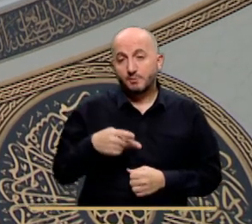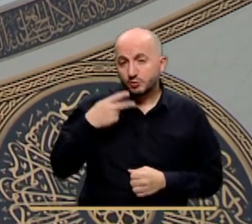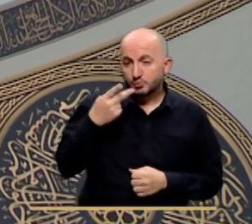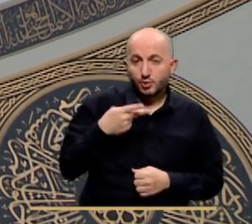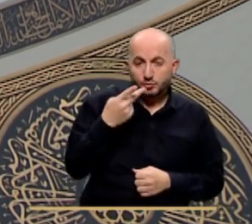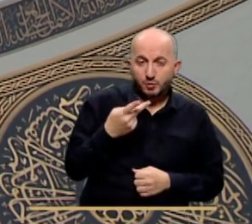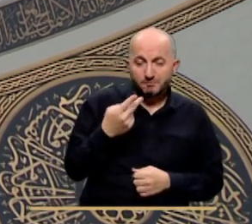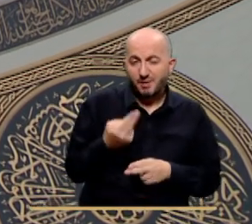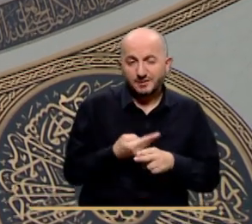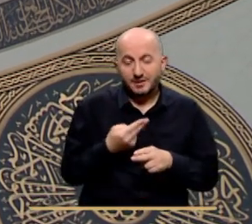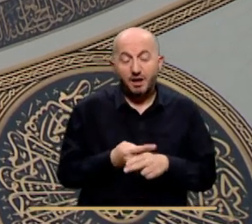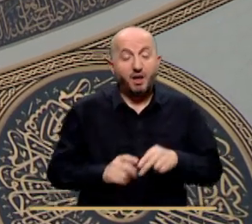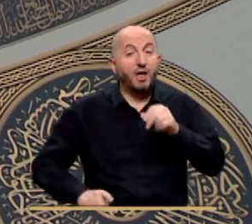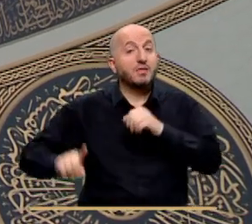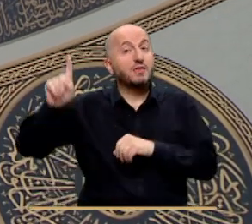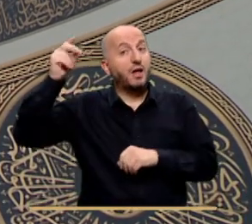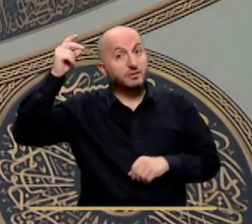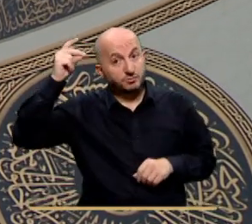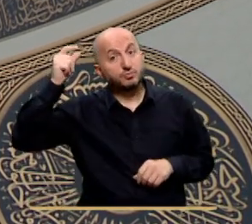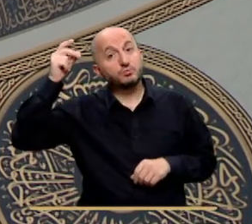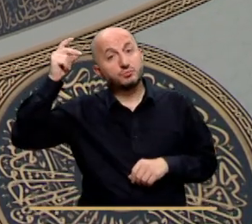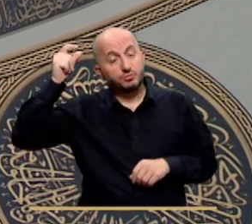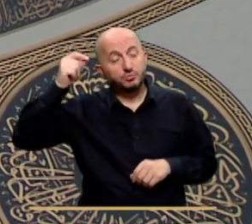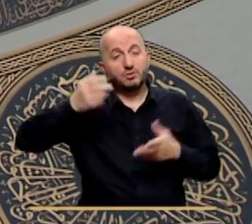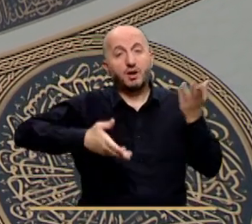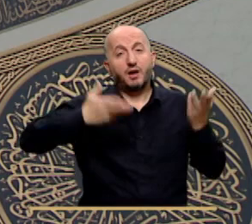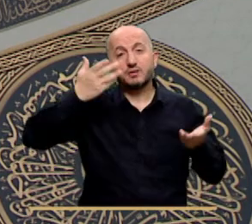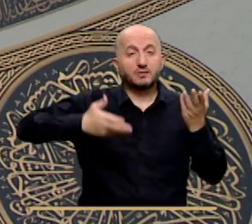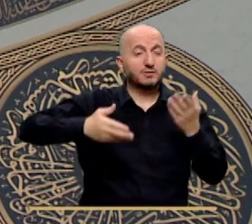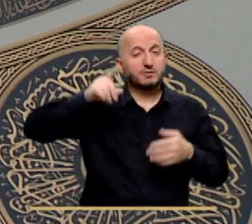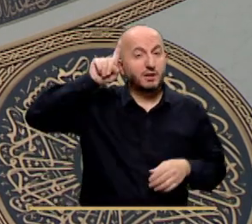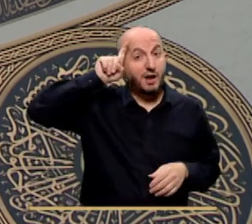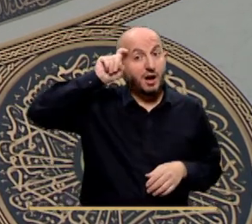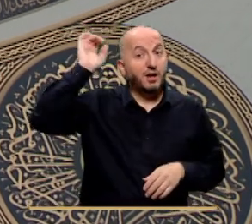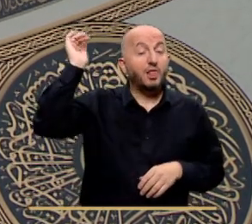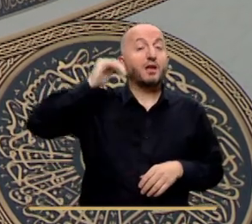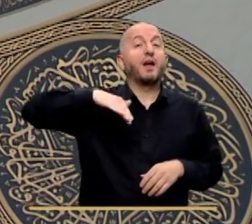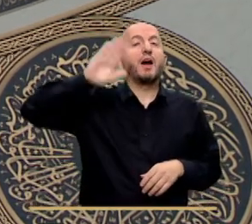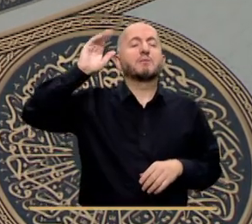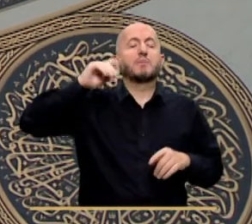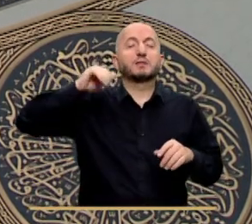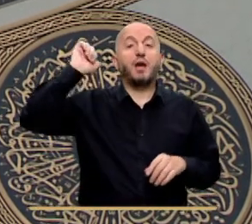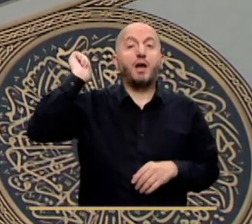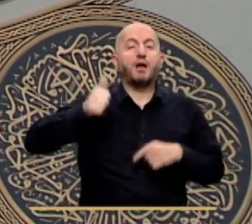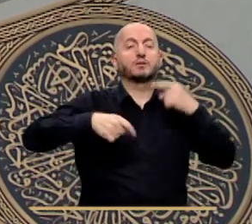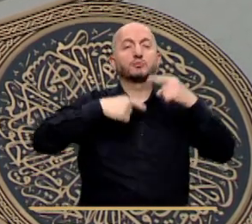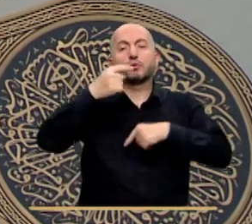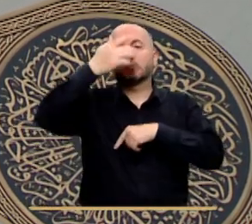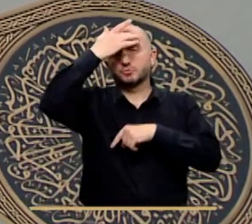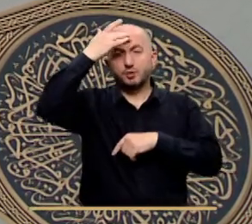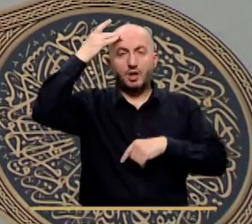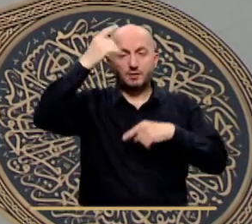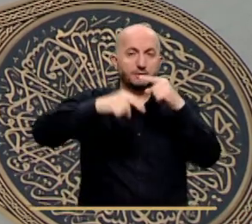söylesek, Allah'ın unutulduğu, ahiretin akla getirilmediği her dönem